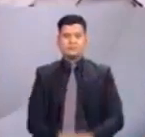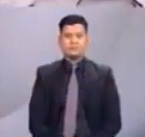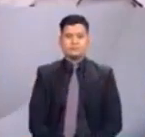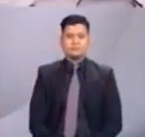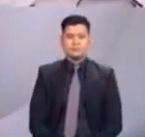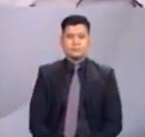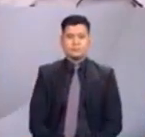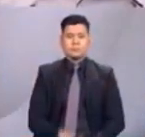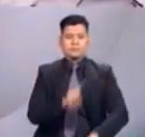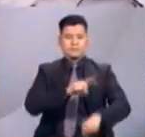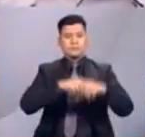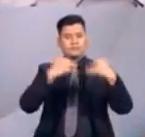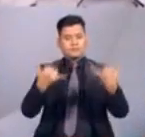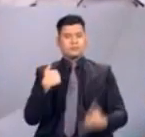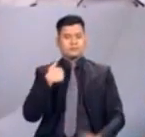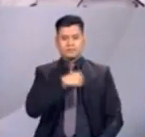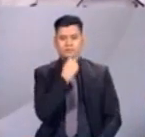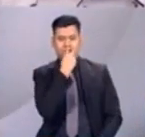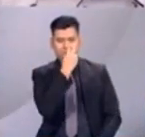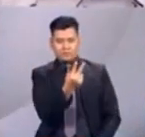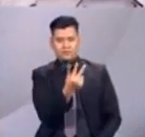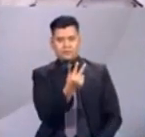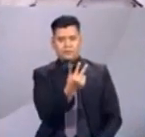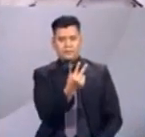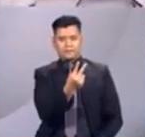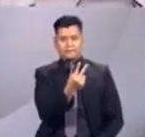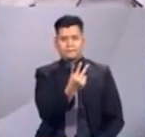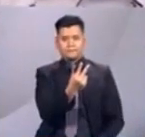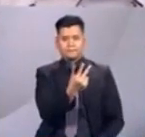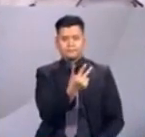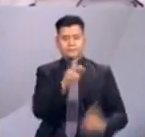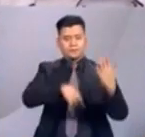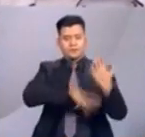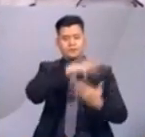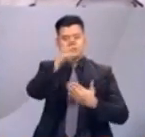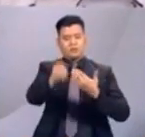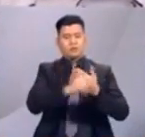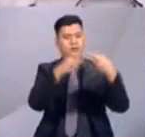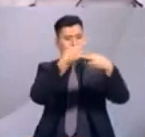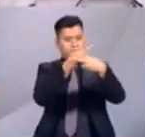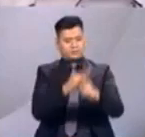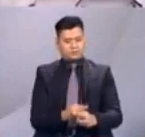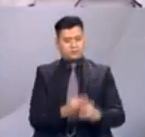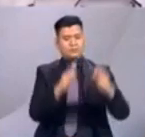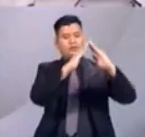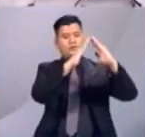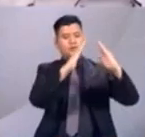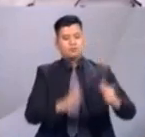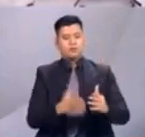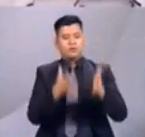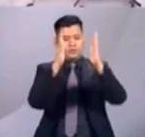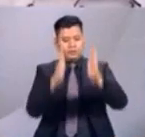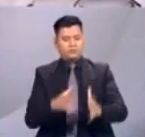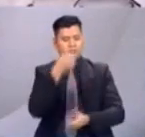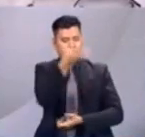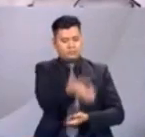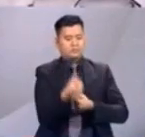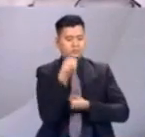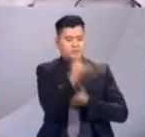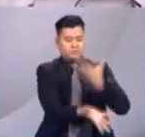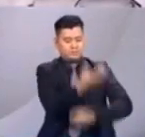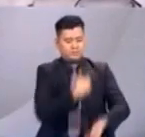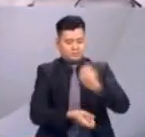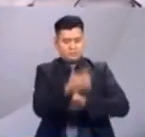Hai dan atuh sekali kita akan melihat tak keperluan untuk program baik fully rumah Leni di xpander the